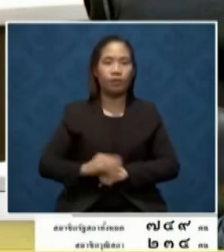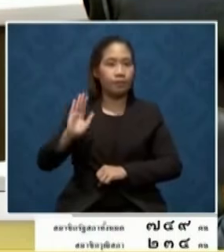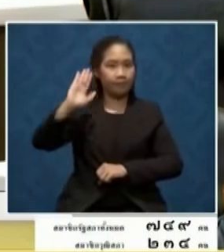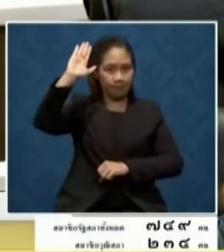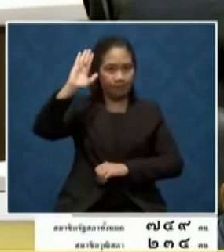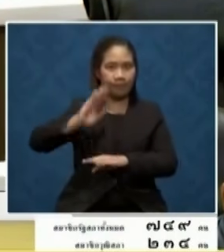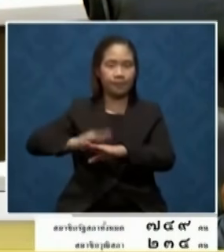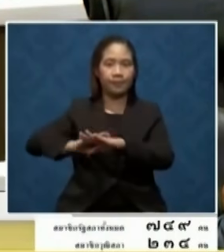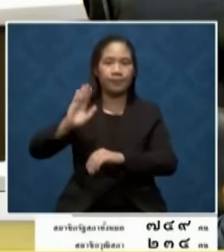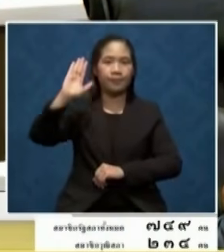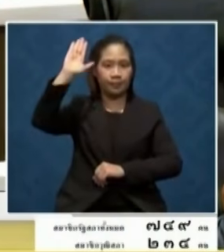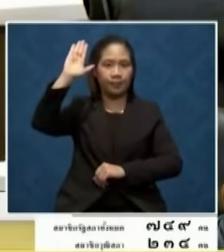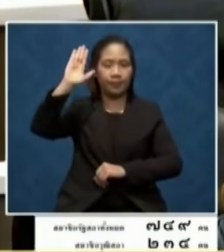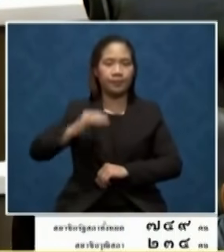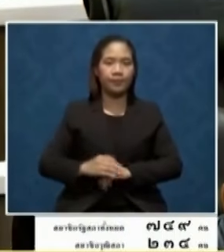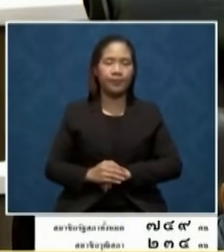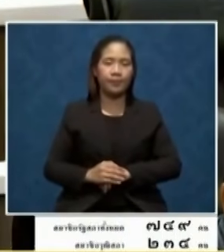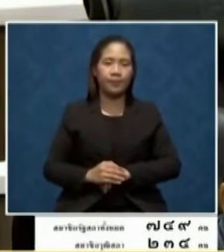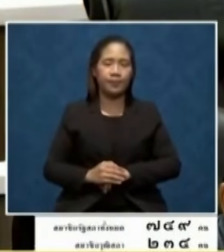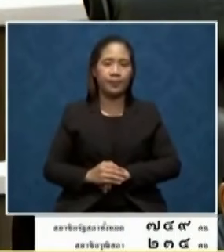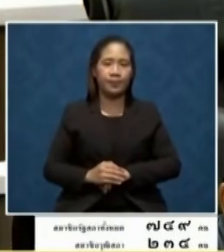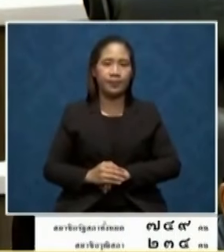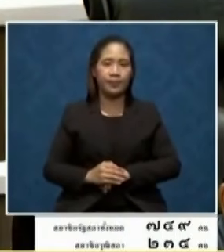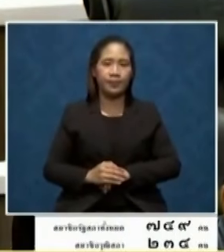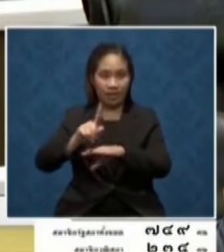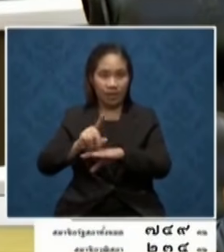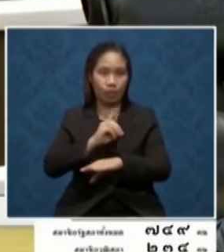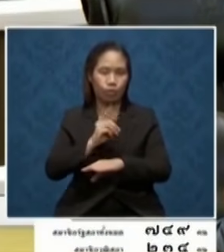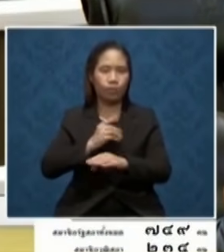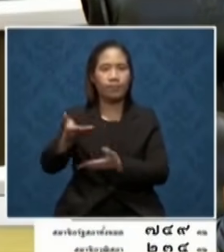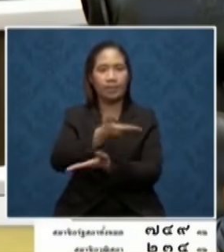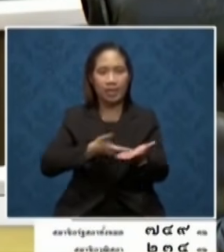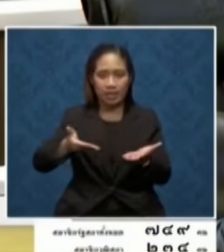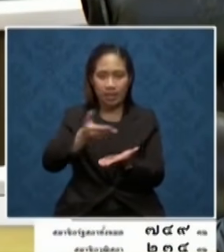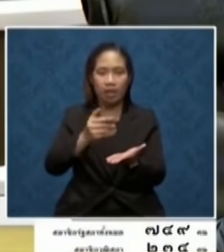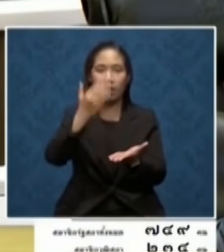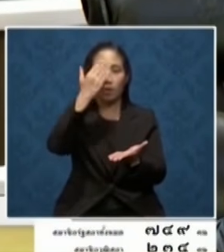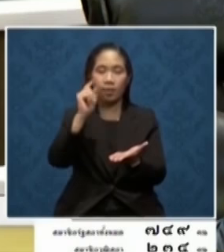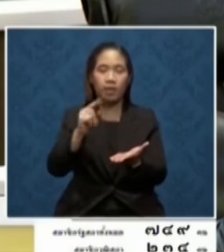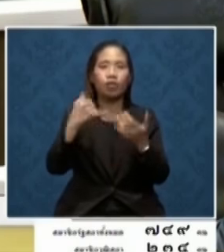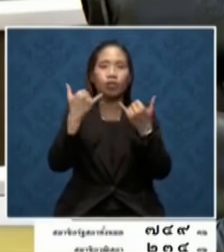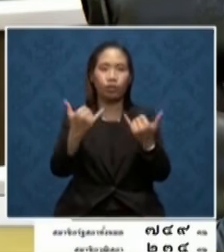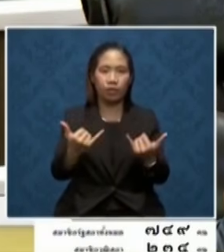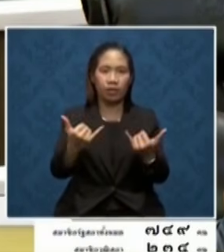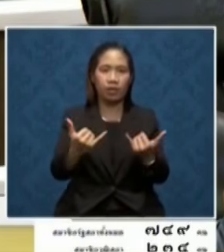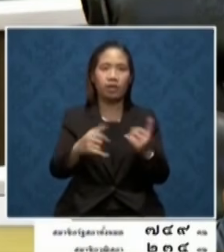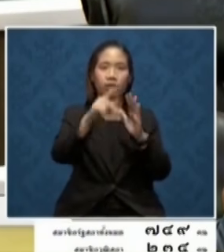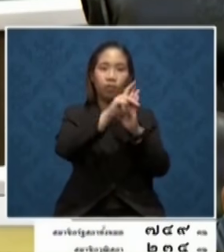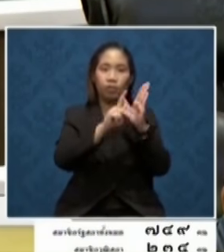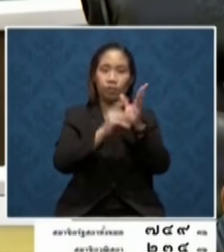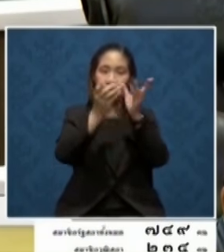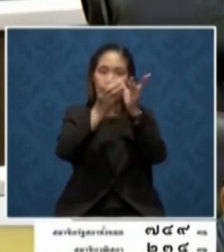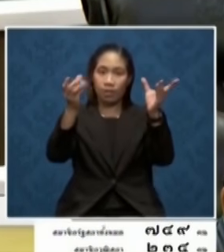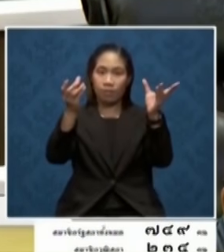เท่านั้นแหละฮะเป็นเรื่องเลย ขณะนี้ศาลรัฐธรรมนูญมีผลบังคับ